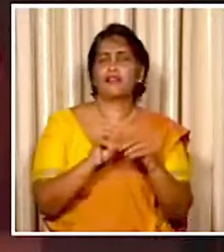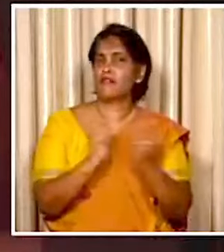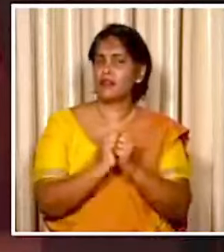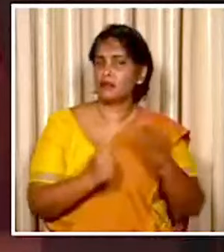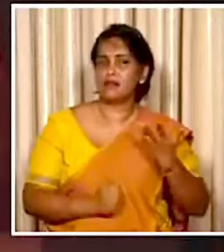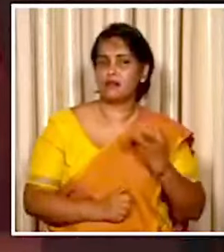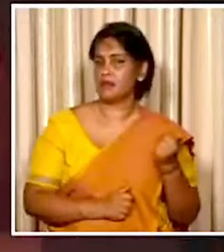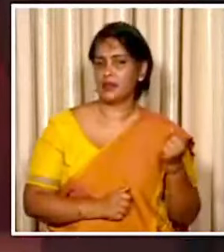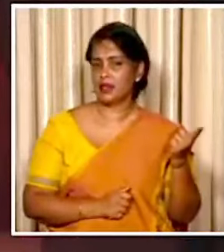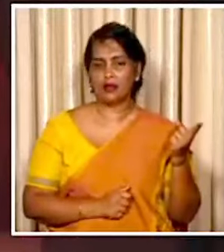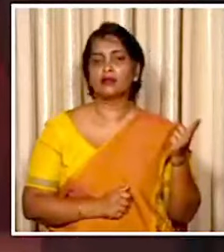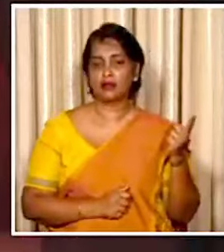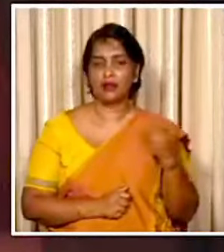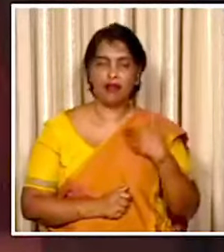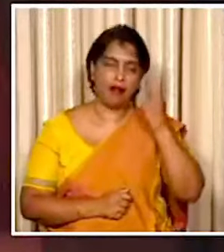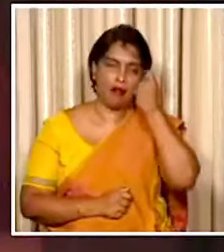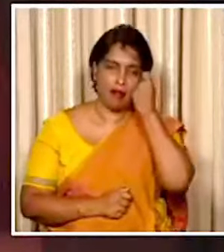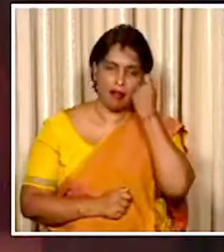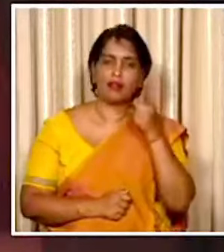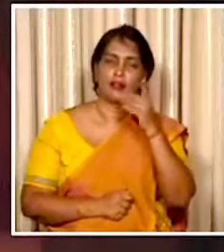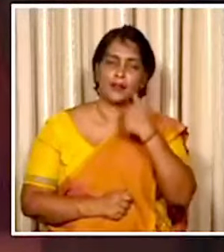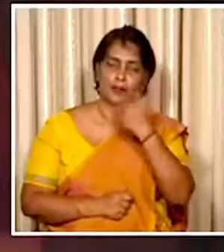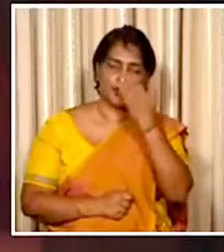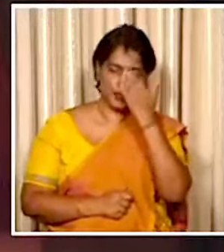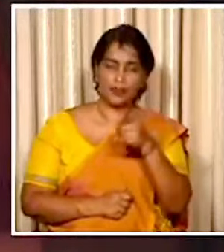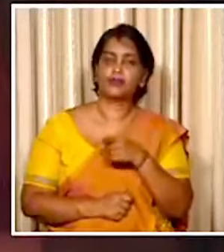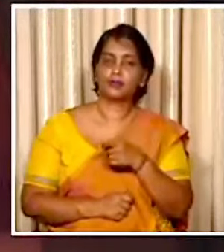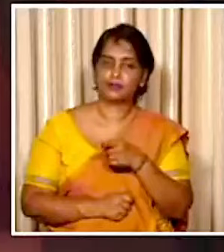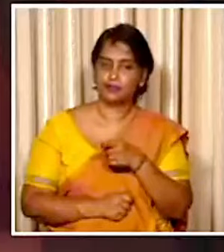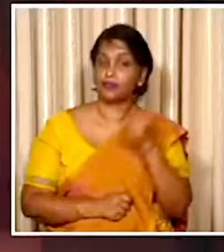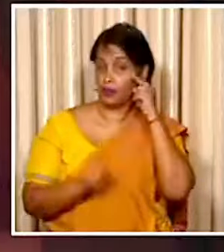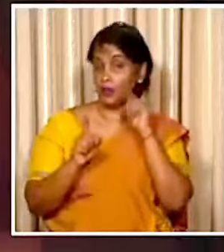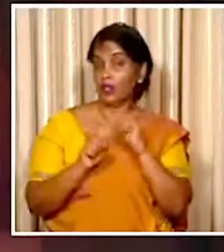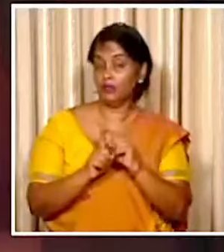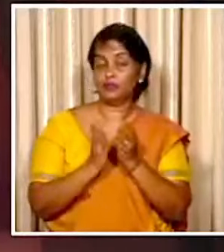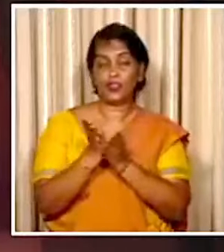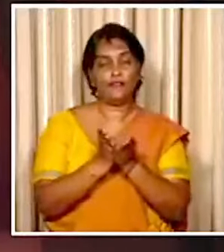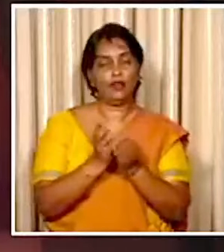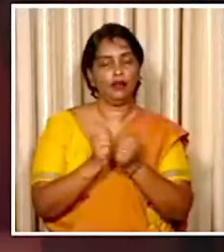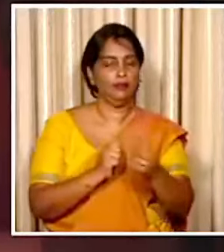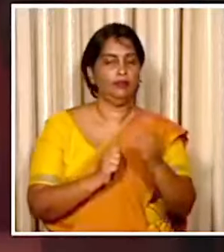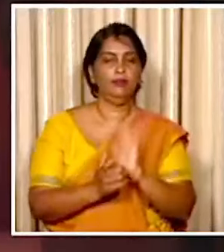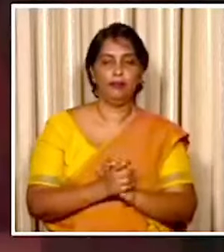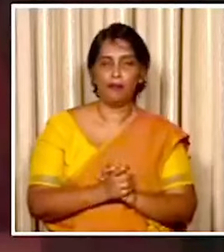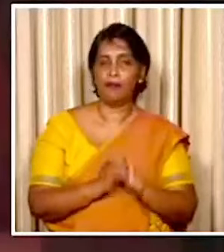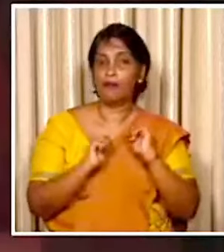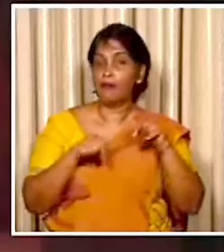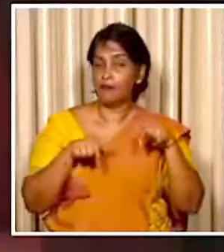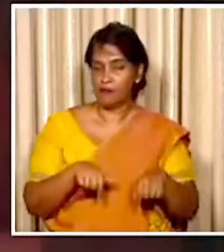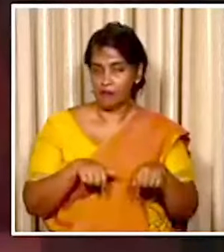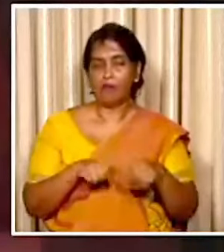බෑ. ඒක තමයි අපේ මතය. ඔබතුමා කරුණා කරලා මේ පිළිබඳව විනය පියවරක් ගන්නට ඕන. මොකද අද